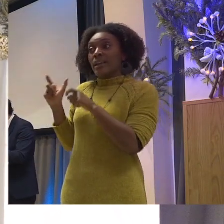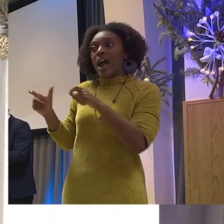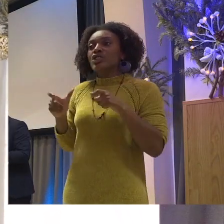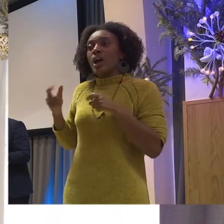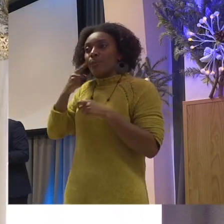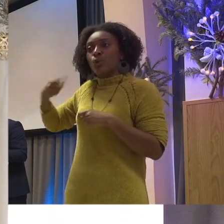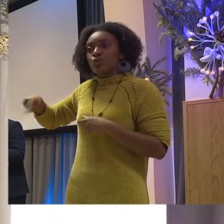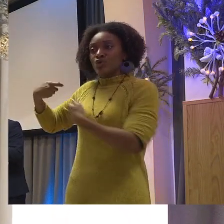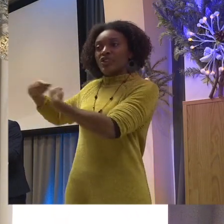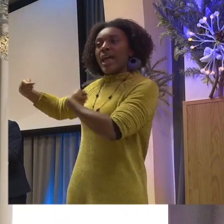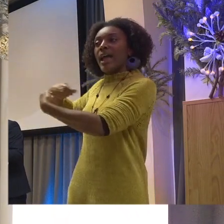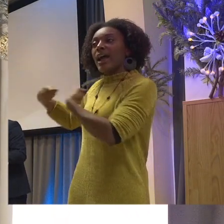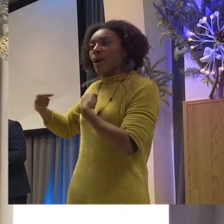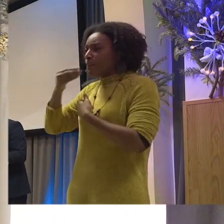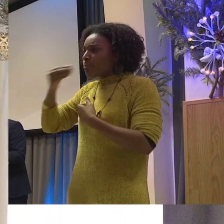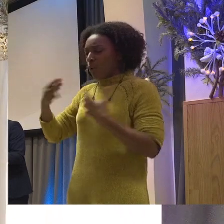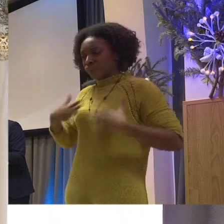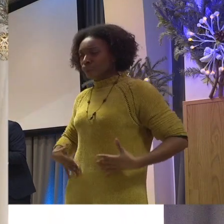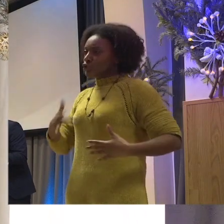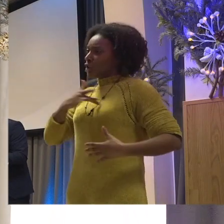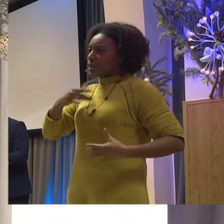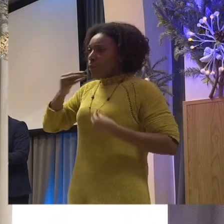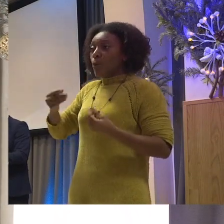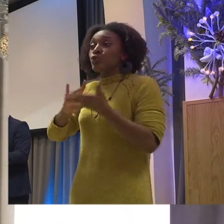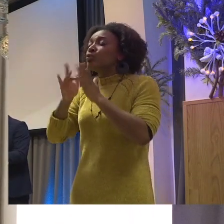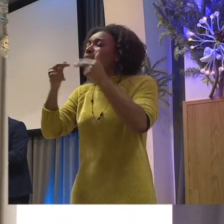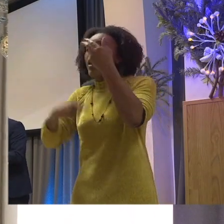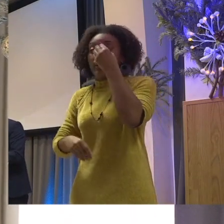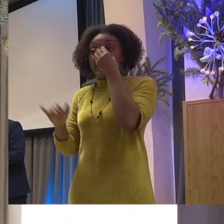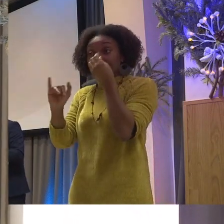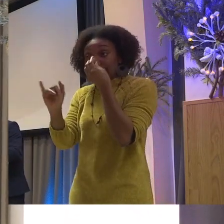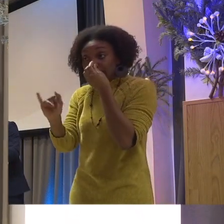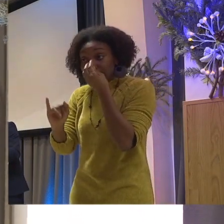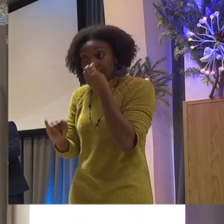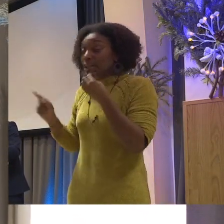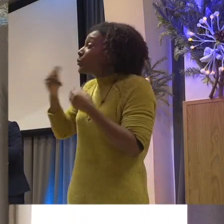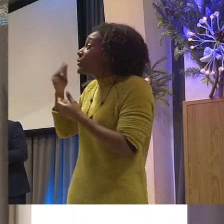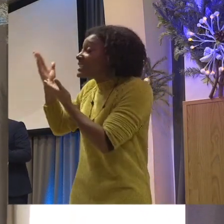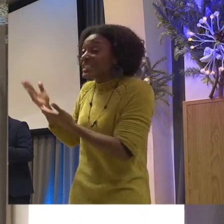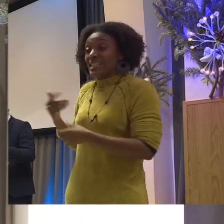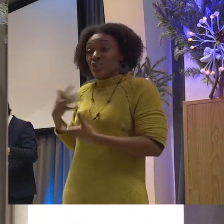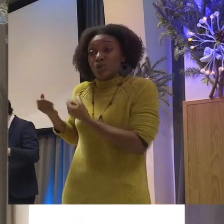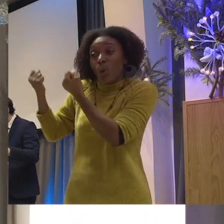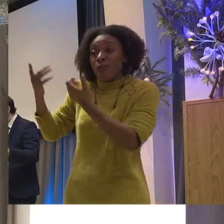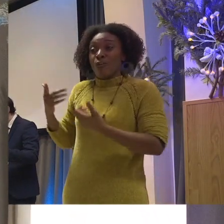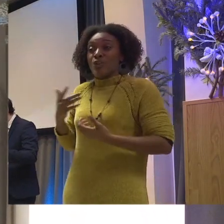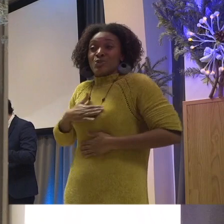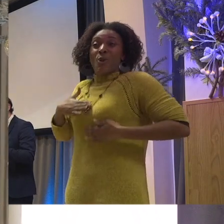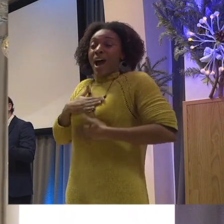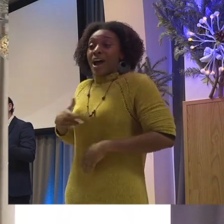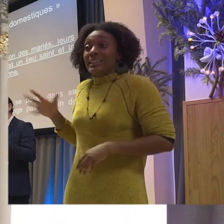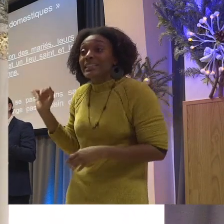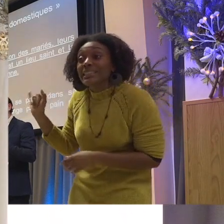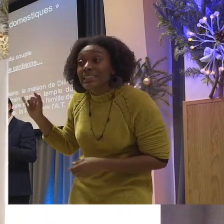un gestionnaire, qui est de bonne constitution, de bonne nature? Quelle est cette personne qui est utile, salutaire, plaisante,